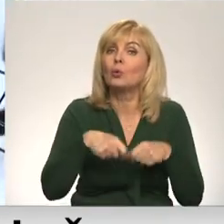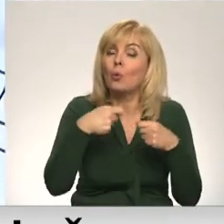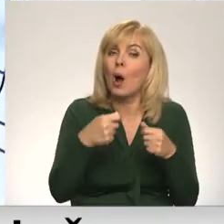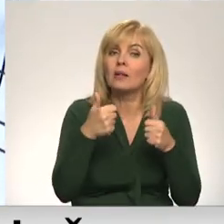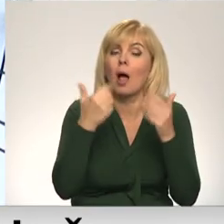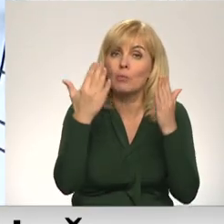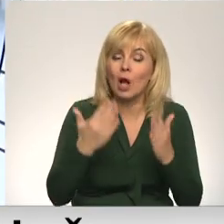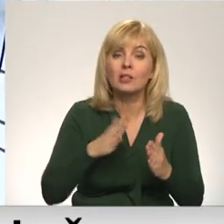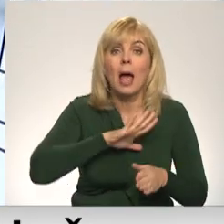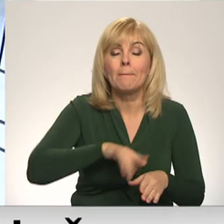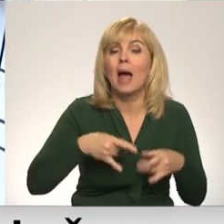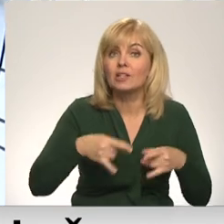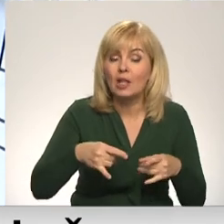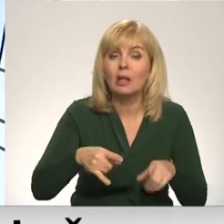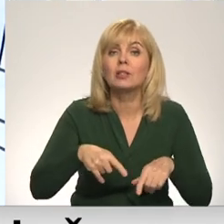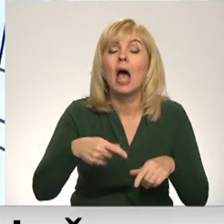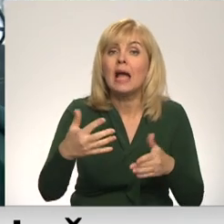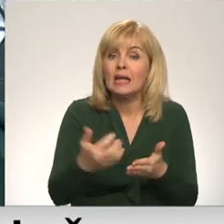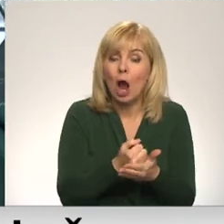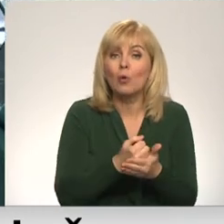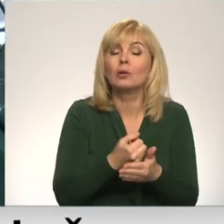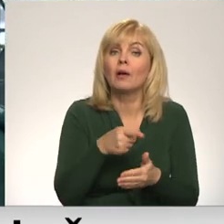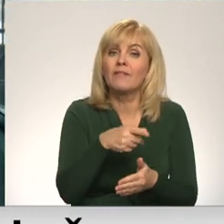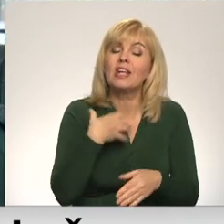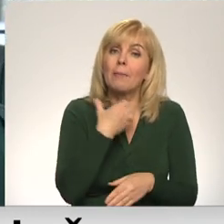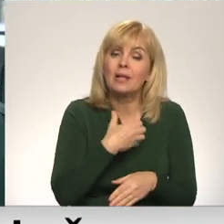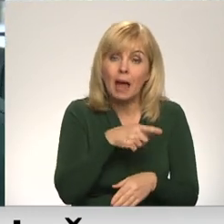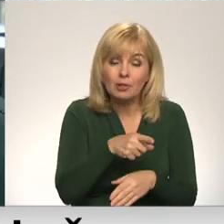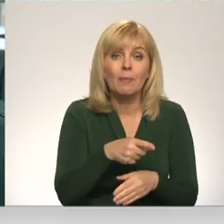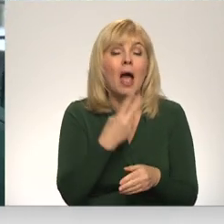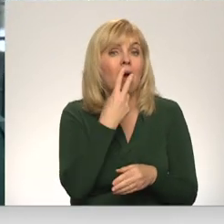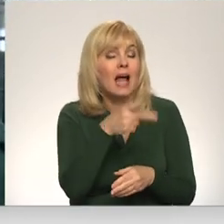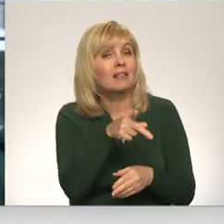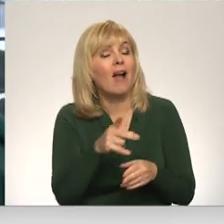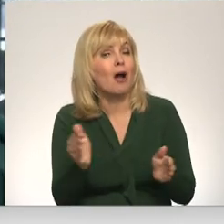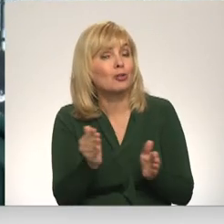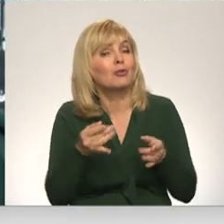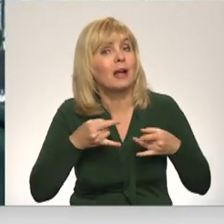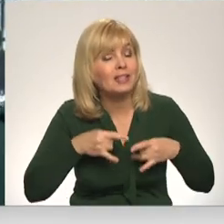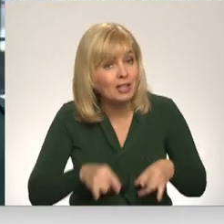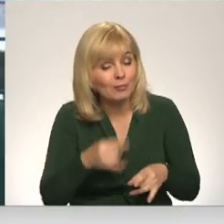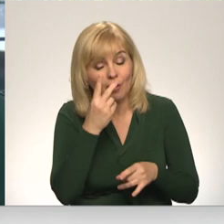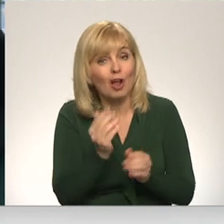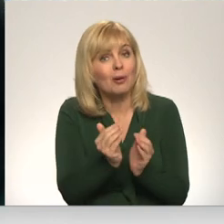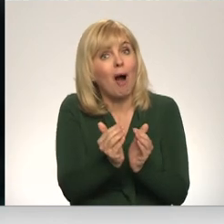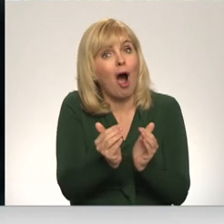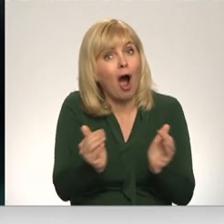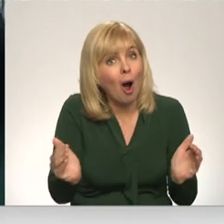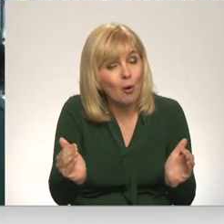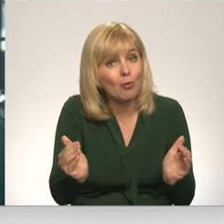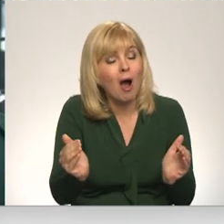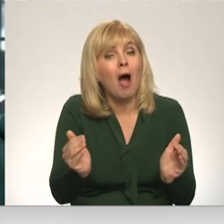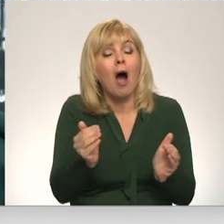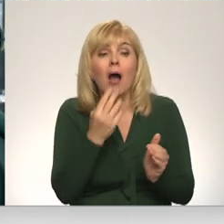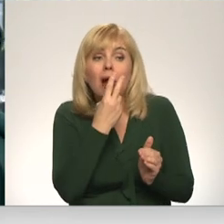pēcnācēji iegūs mums nepieciešamās īpašības. Pieņemam dzemdības, redzam, kā viņi aug, redzam, kā attīstās. Katrs